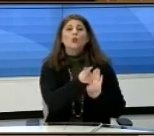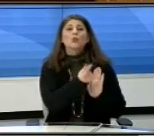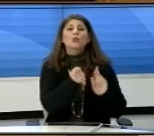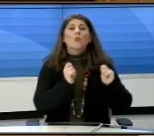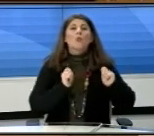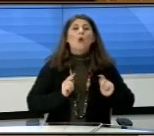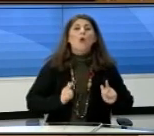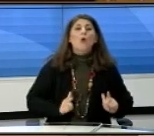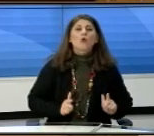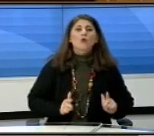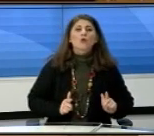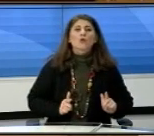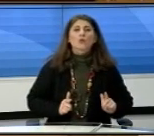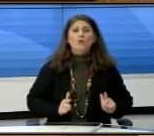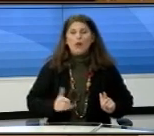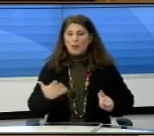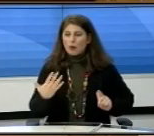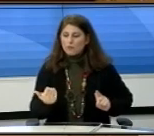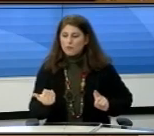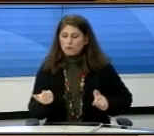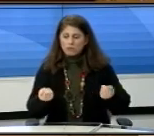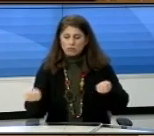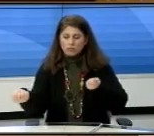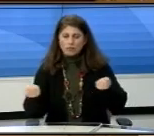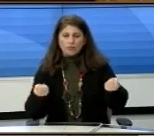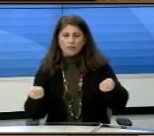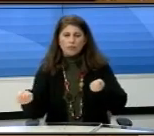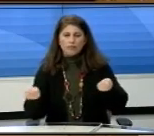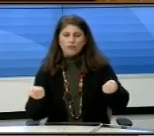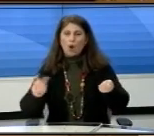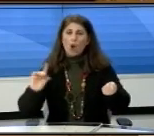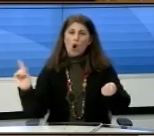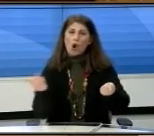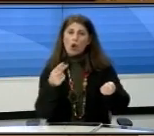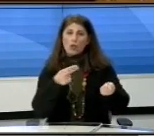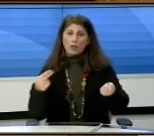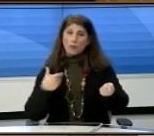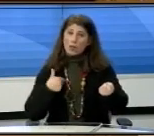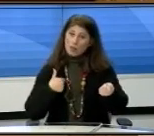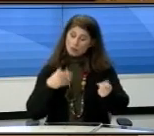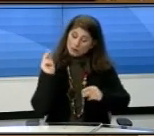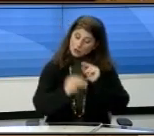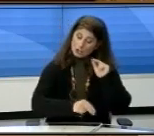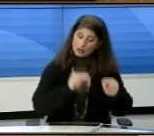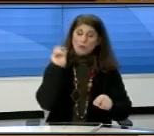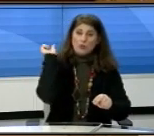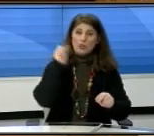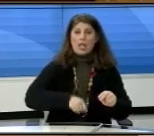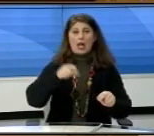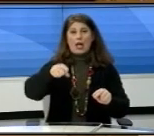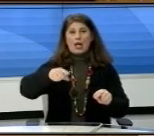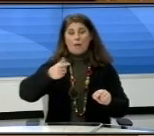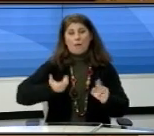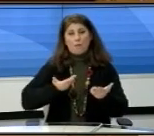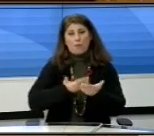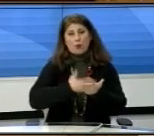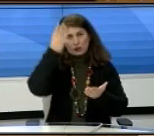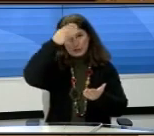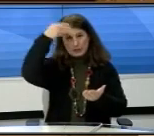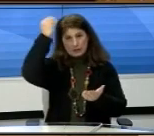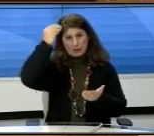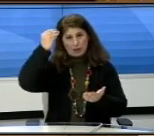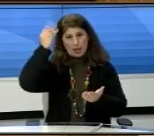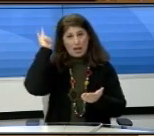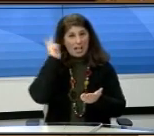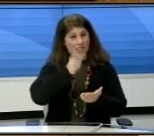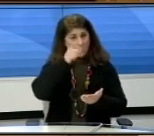νήματα. Υπερψηφίζουμε προφανώς την πρόταση δυσπιστίας που κατέθεσε ο κύριος Τσίπρας απέναντι στην κυβέρνηση και στον Πρωθυπουργό, αλλά για μας η